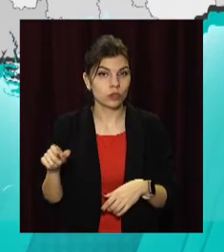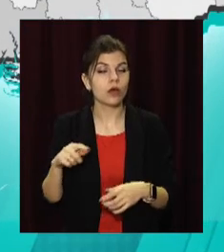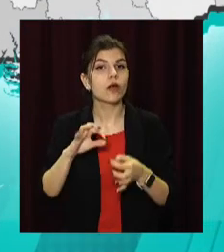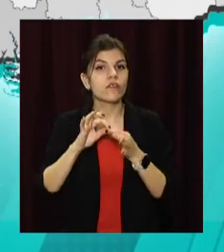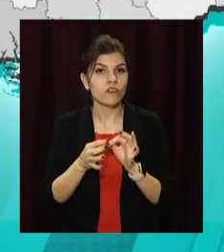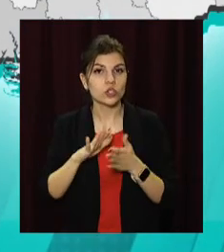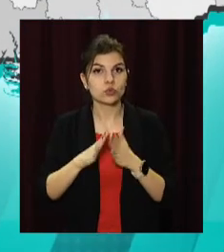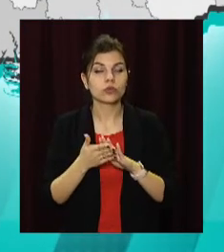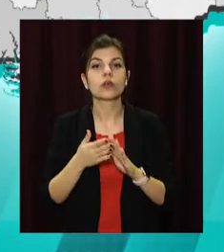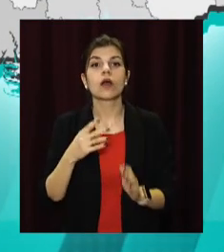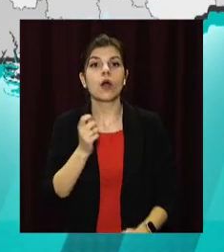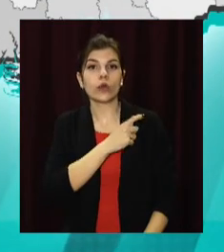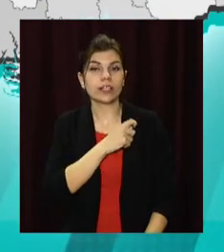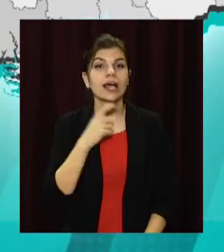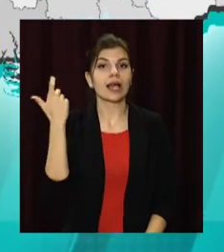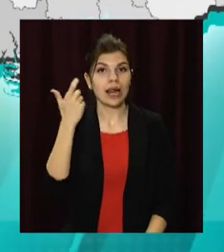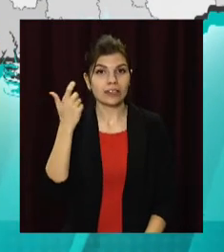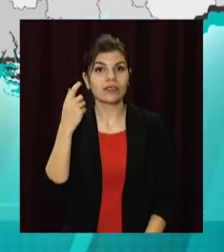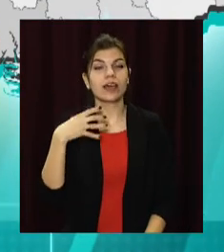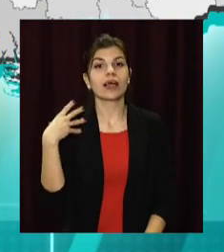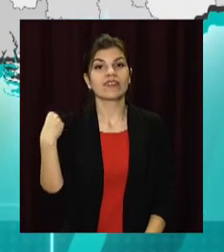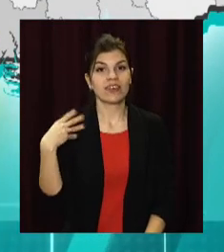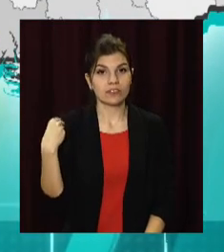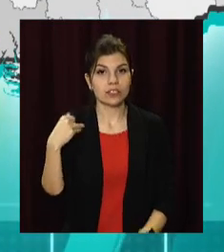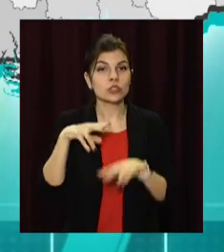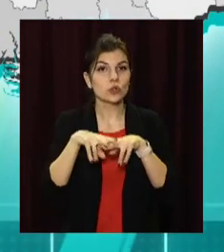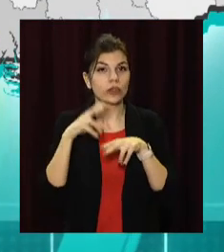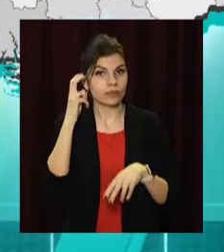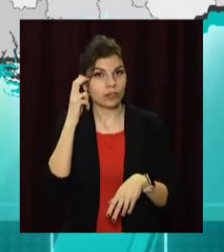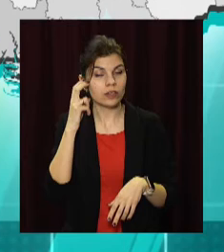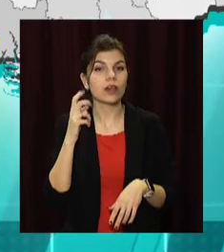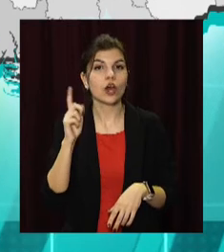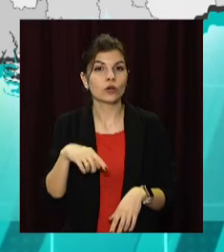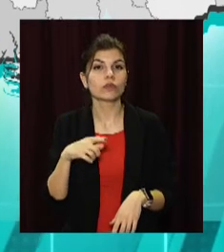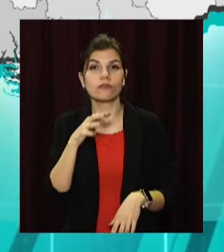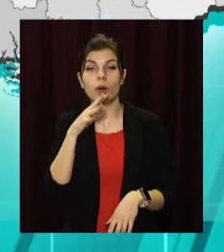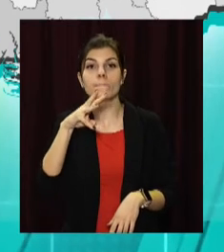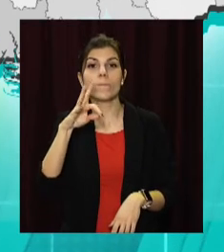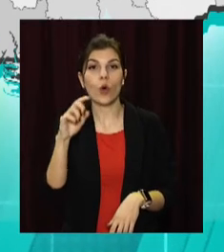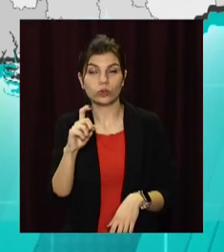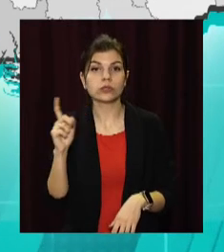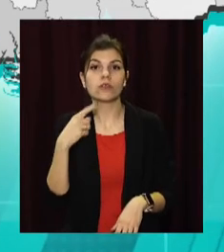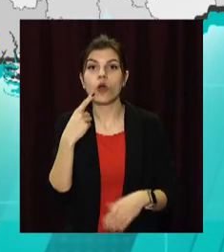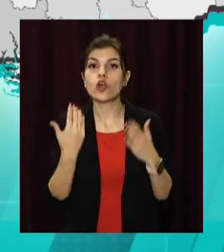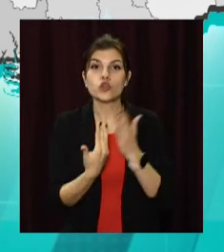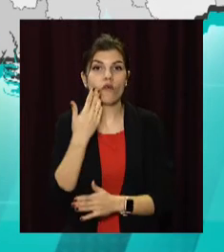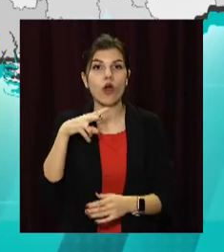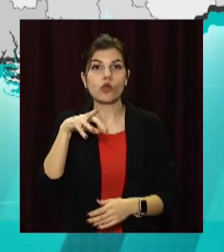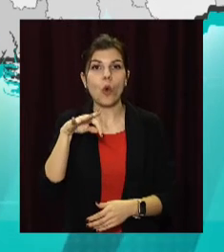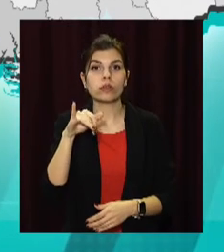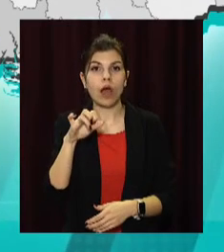ситуація залишається в Одеській, Харківській, Київській, Львівській областях та столиці. Тим часом у МОЗ кажуть, нового локдауну